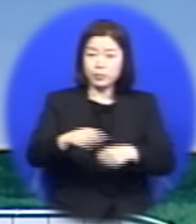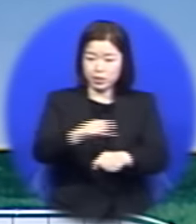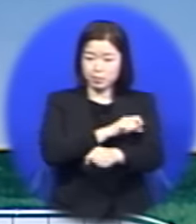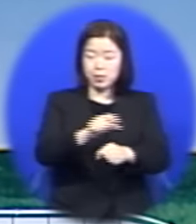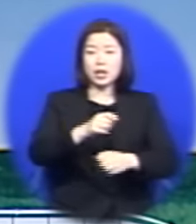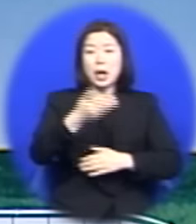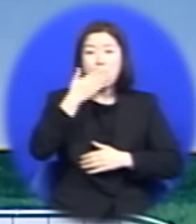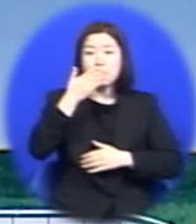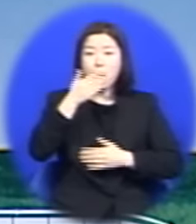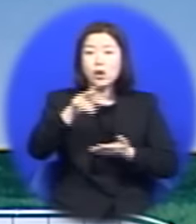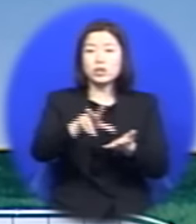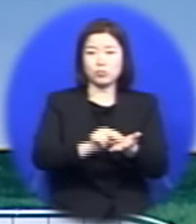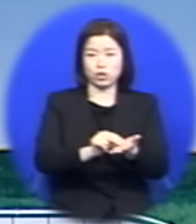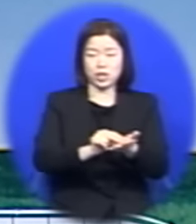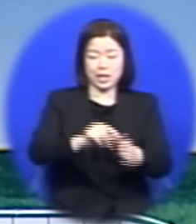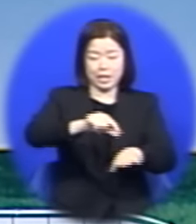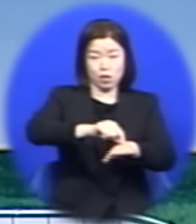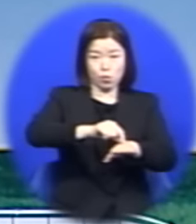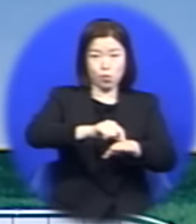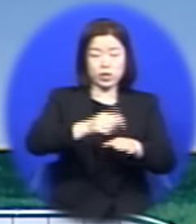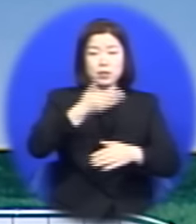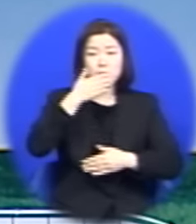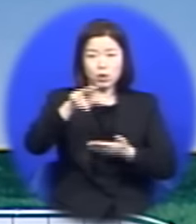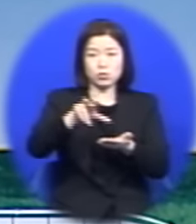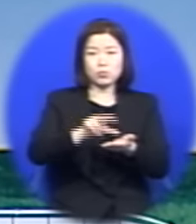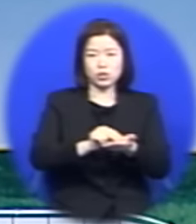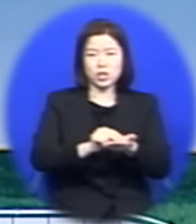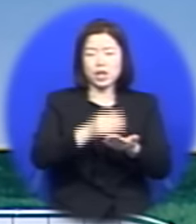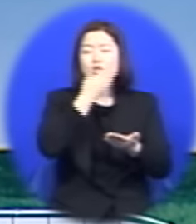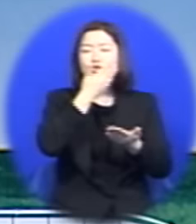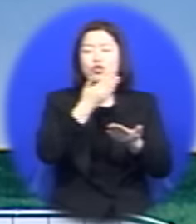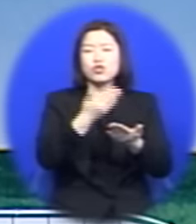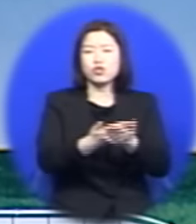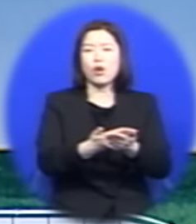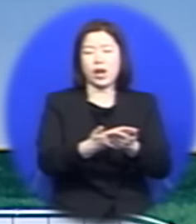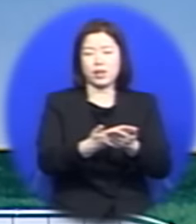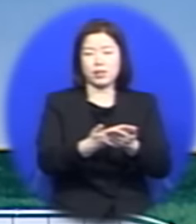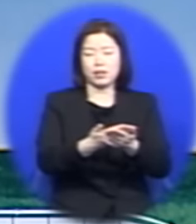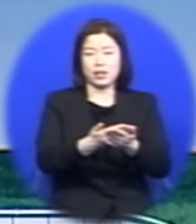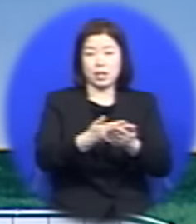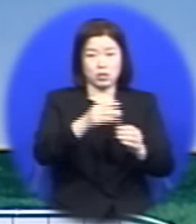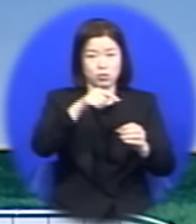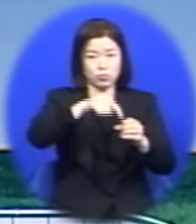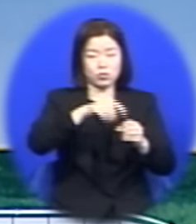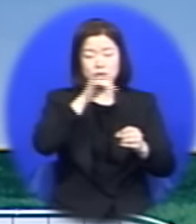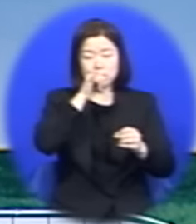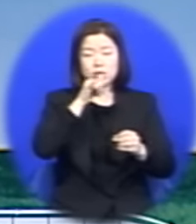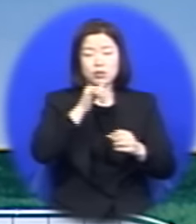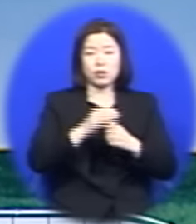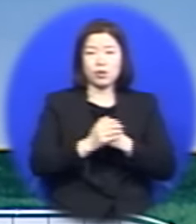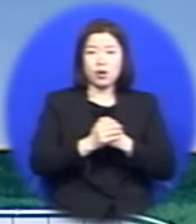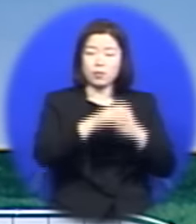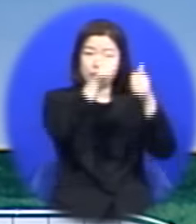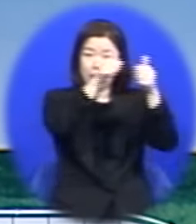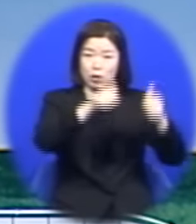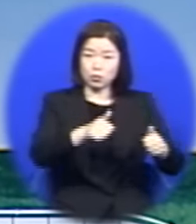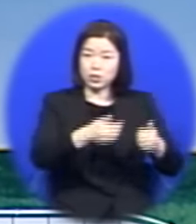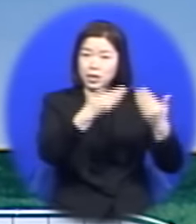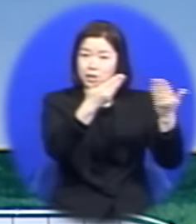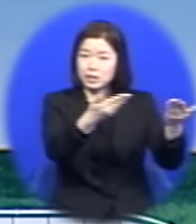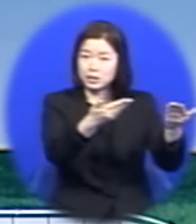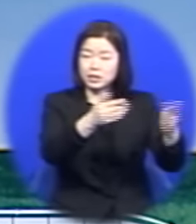문제가, 고기를 먹는 문제가 아주 중요한 이슈였습니다. 우상에게 바친